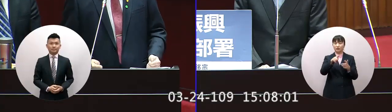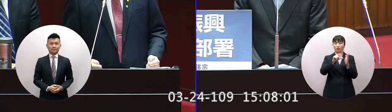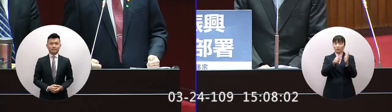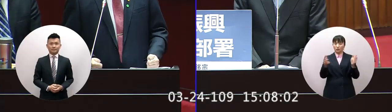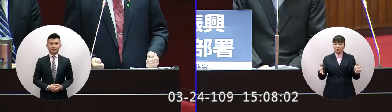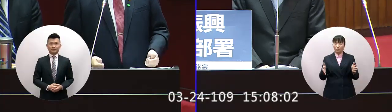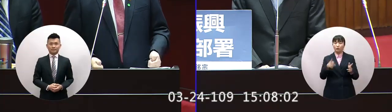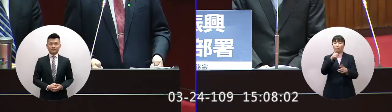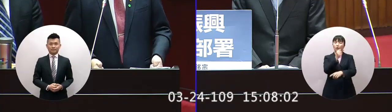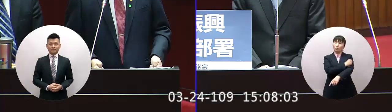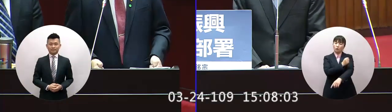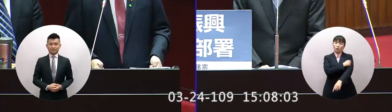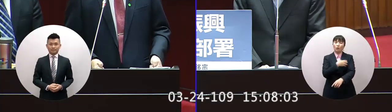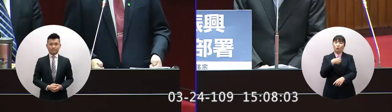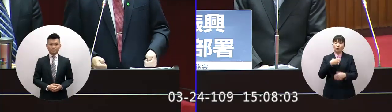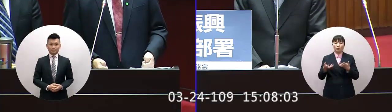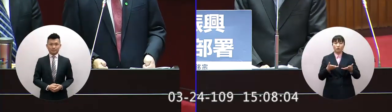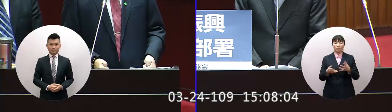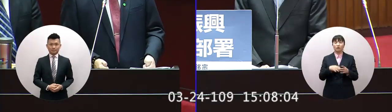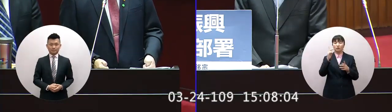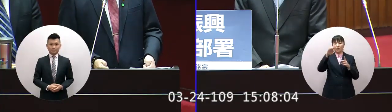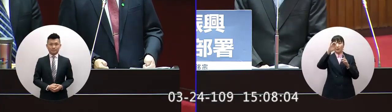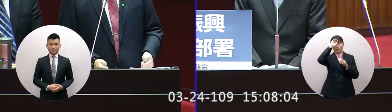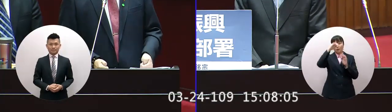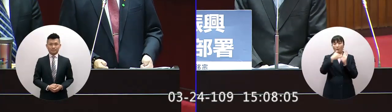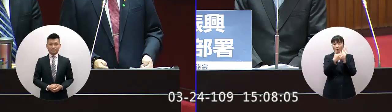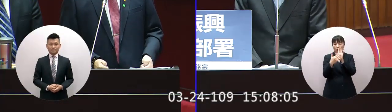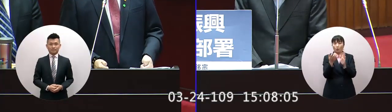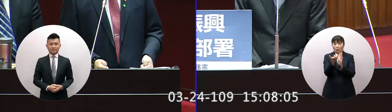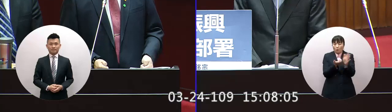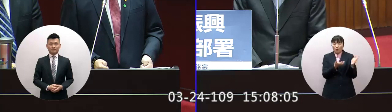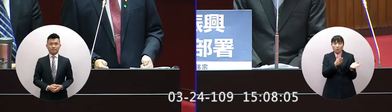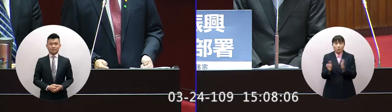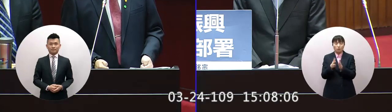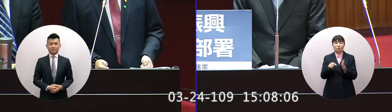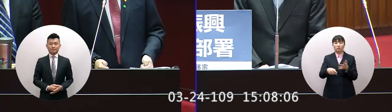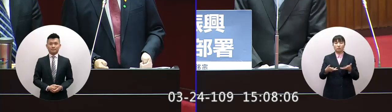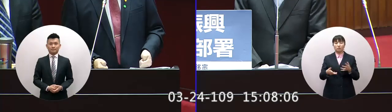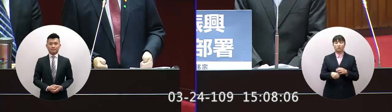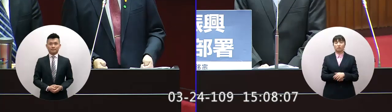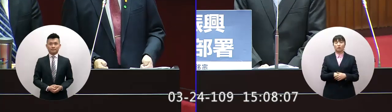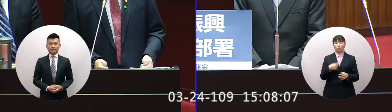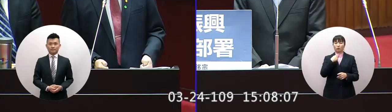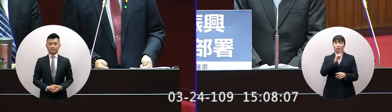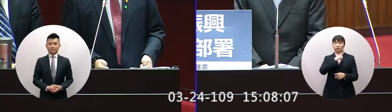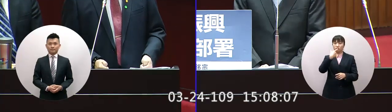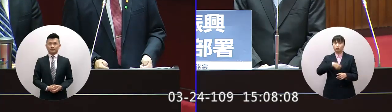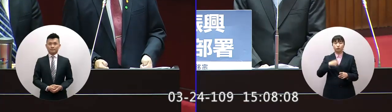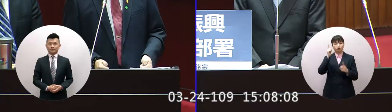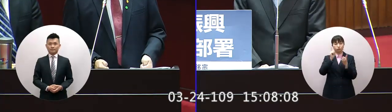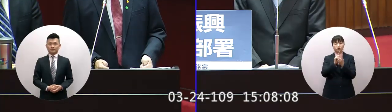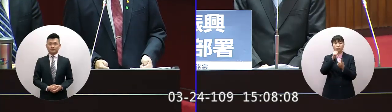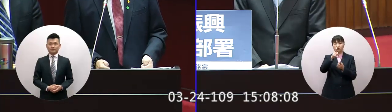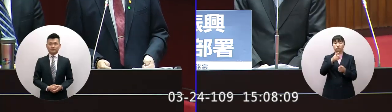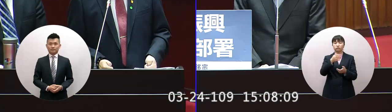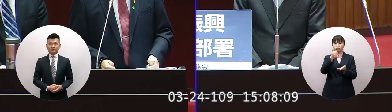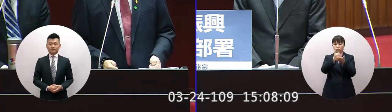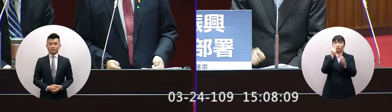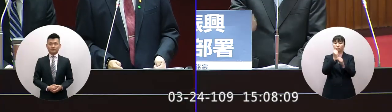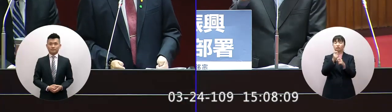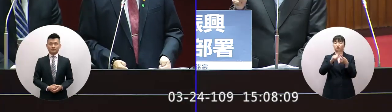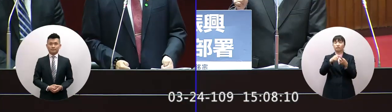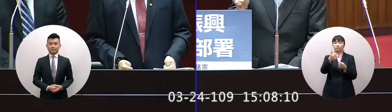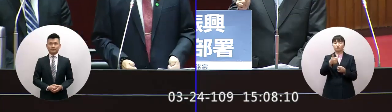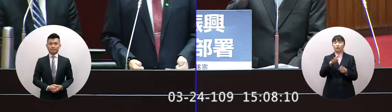段期间的辛劳，有关防疫的超前部署，我本席表达高度的肯